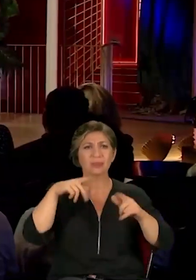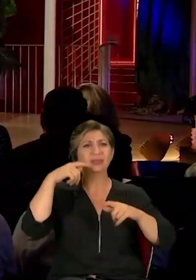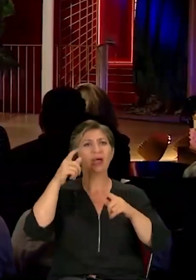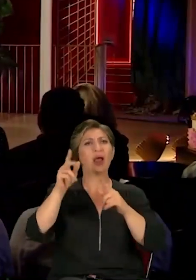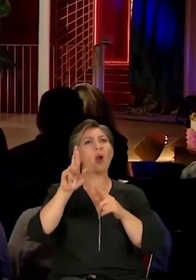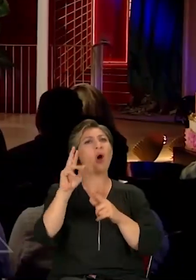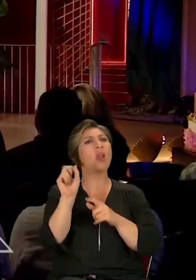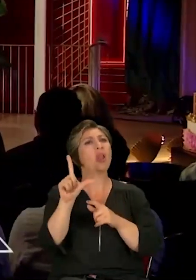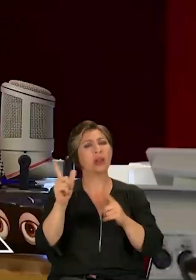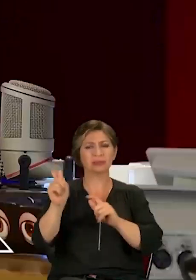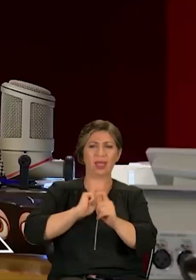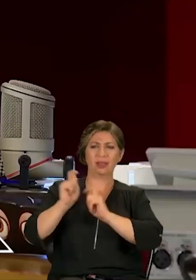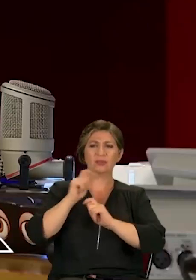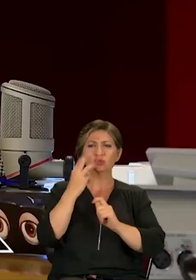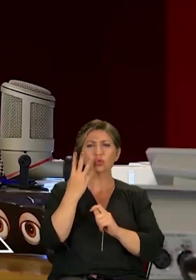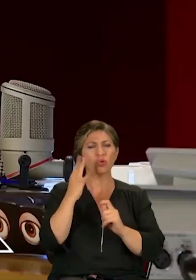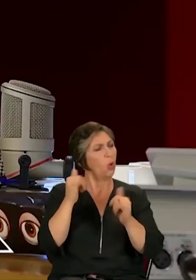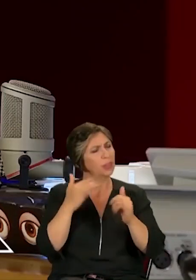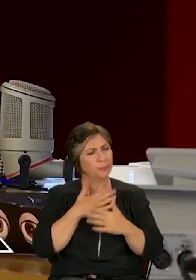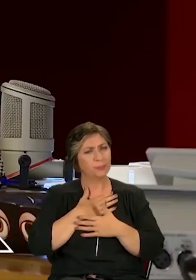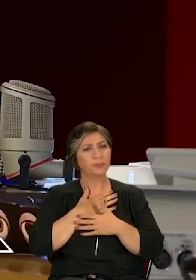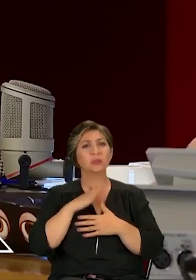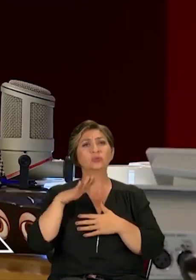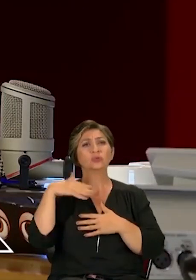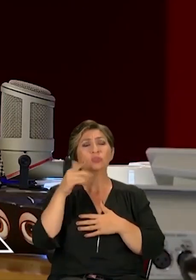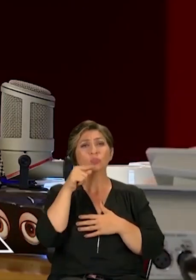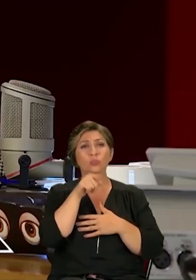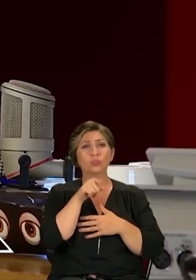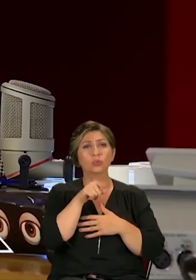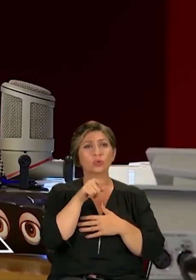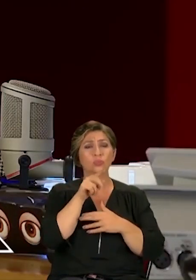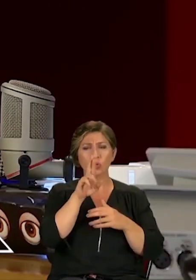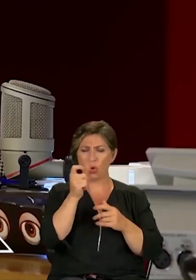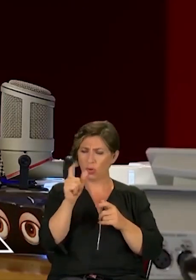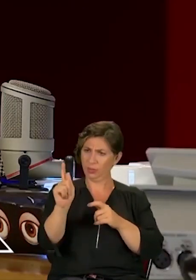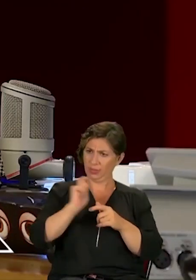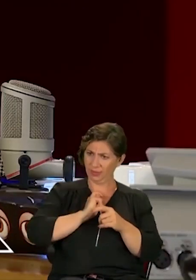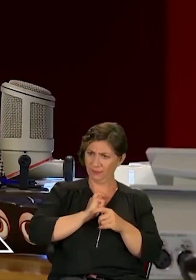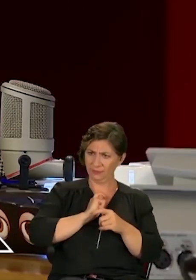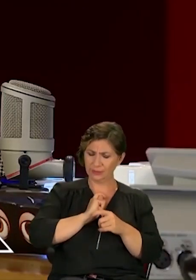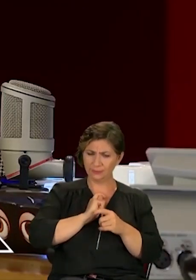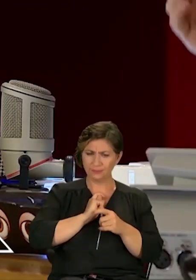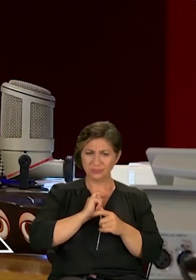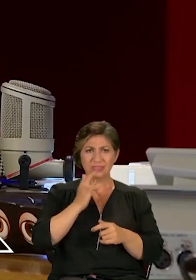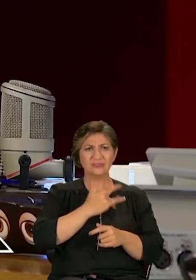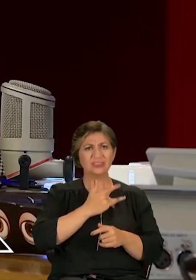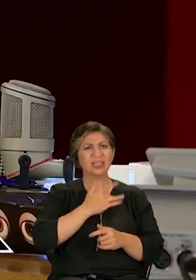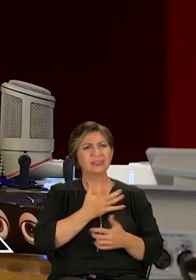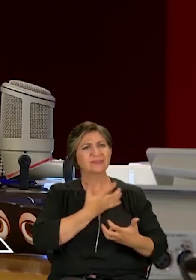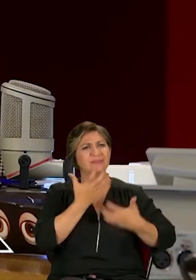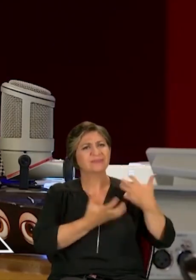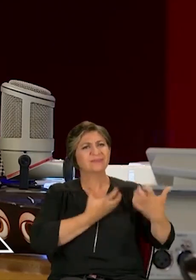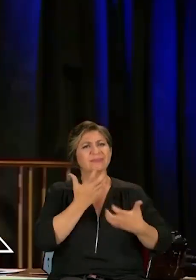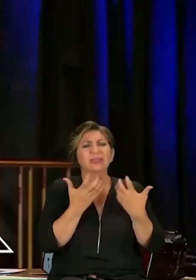geliyordu. Hatta 3-4 tanesinde oynadım. Hmm. Ondan sonra bu rol gelince vicdan azabı çeken,